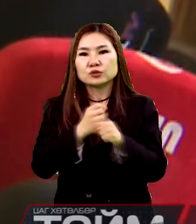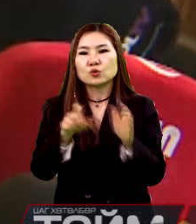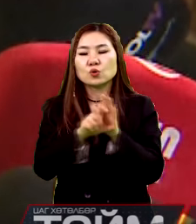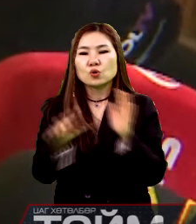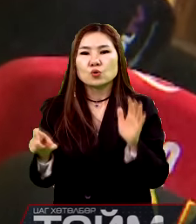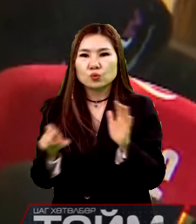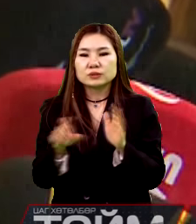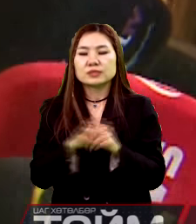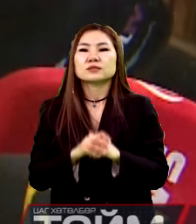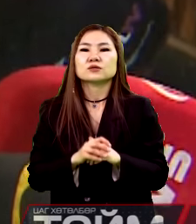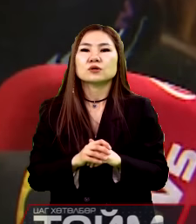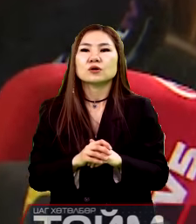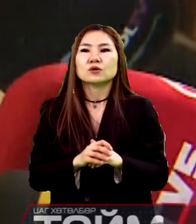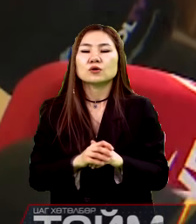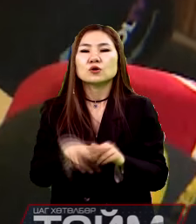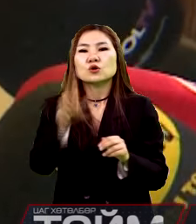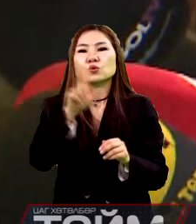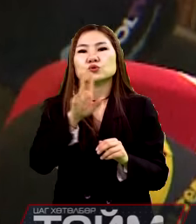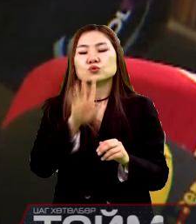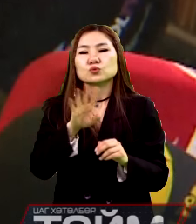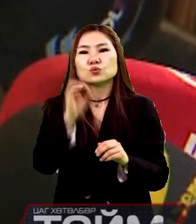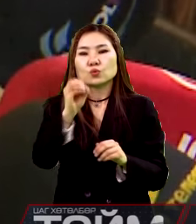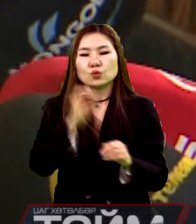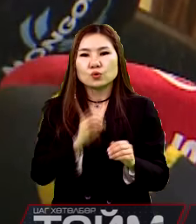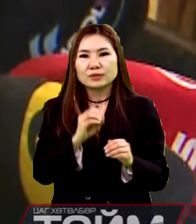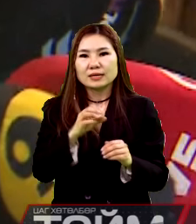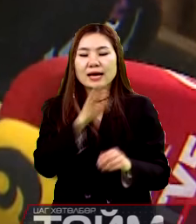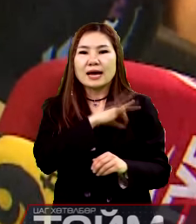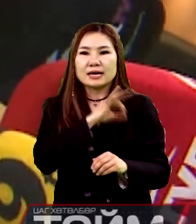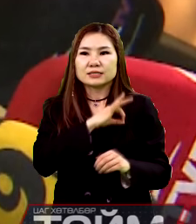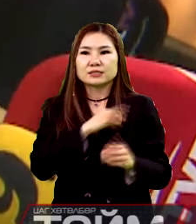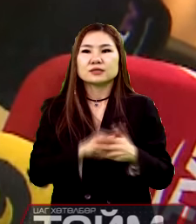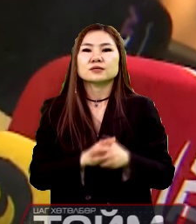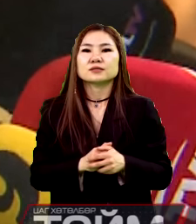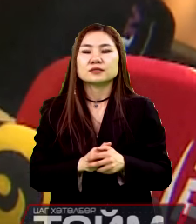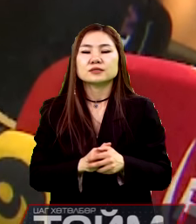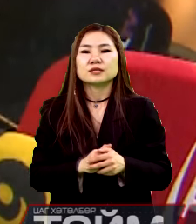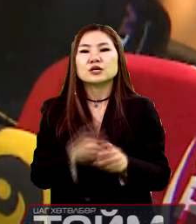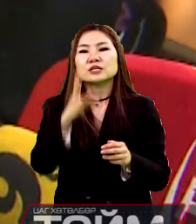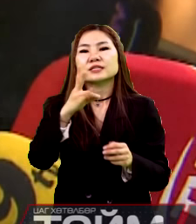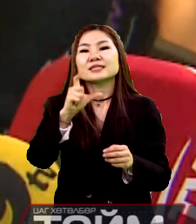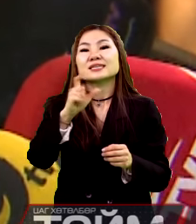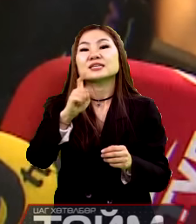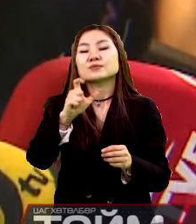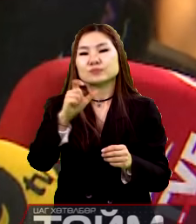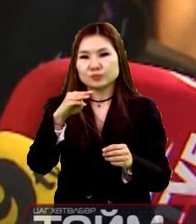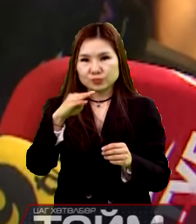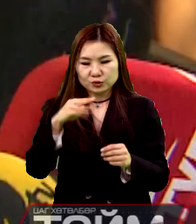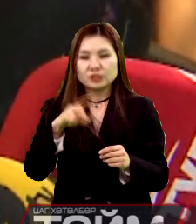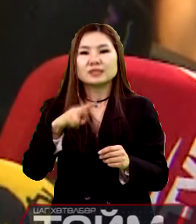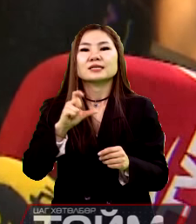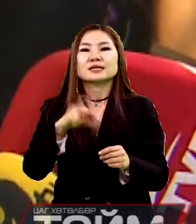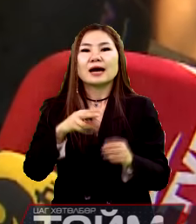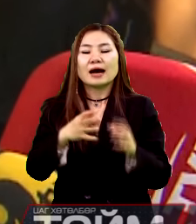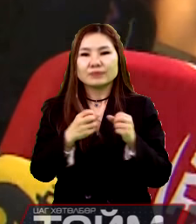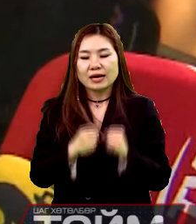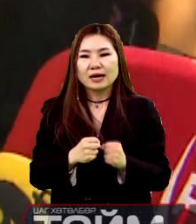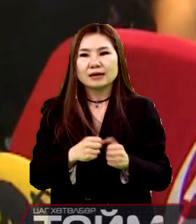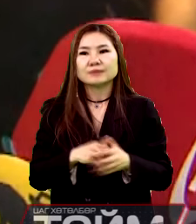олох байсан орлого буюу алдагдсан боломж 34% ногдох ашгийг 8 жилийн хугацаагаар нь нэхэмжлэх энэ үүрэг чиглэлийг